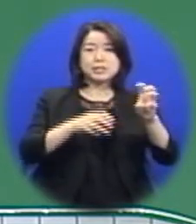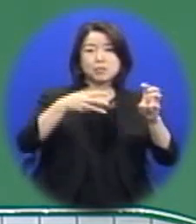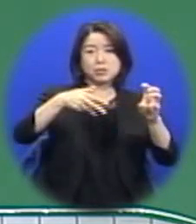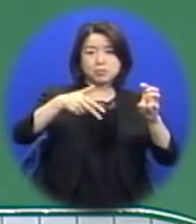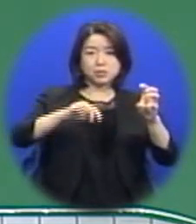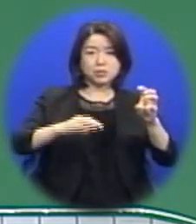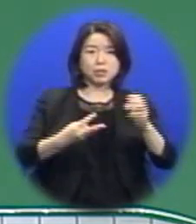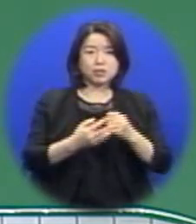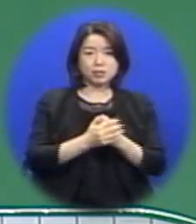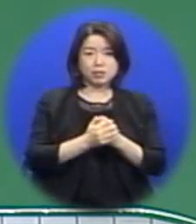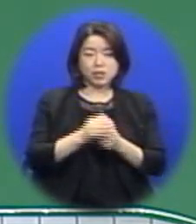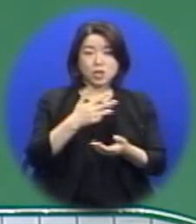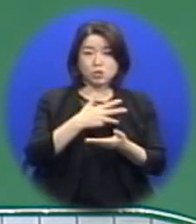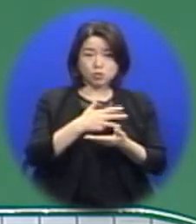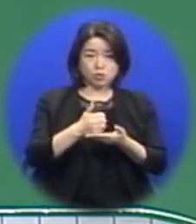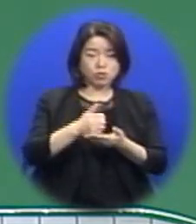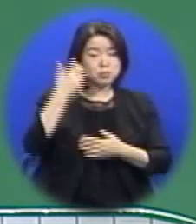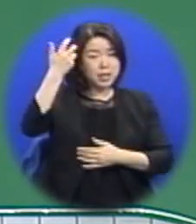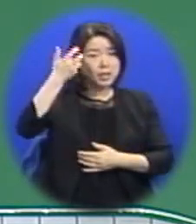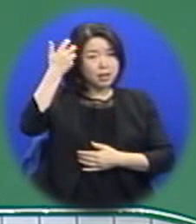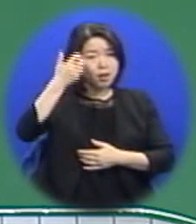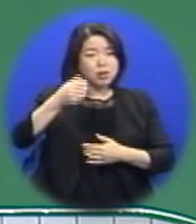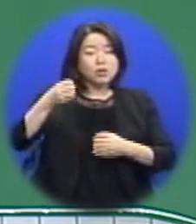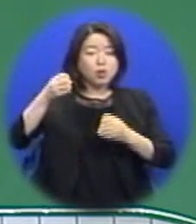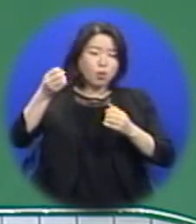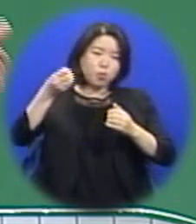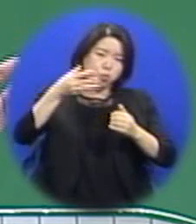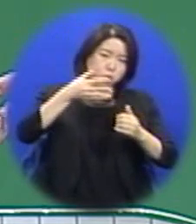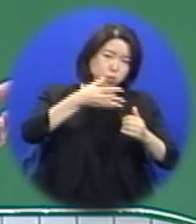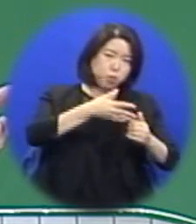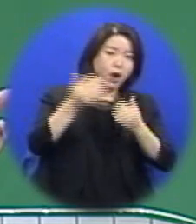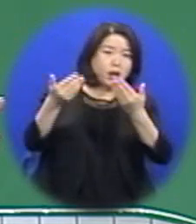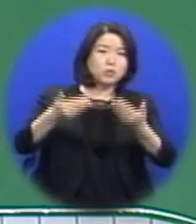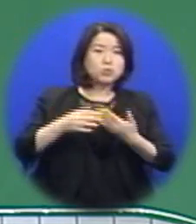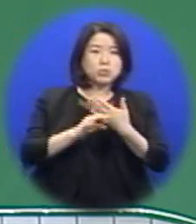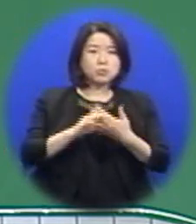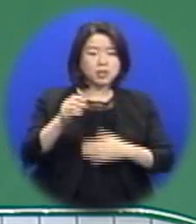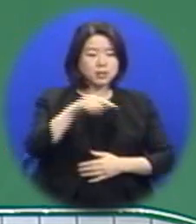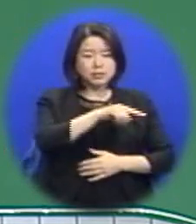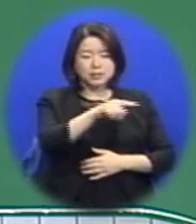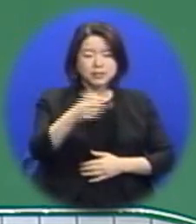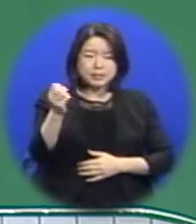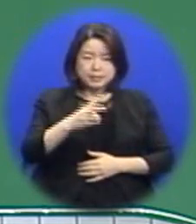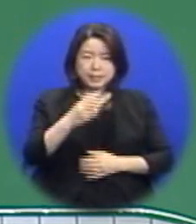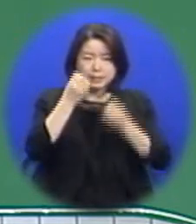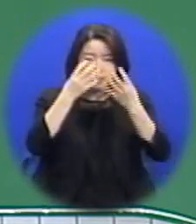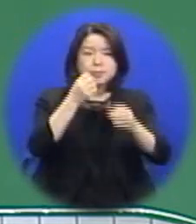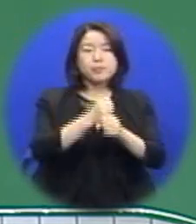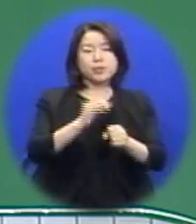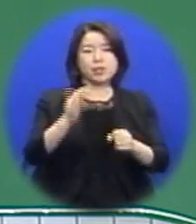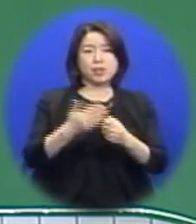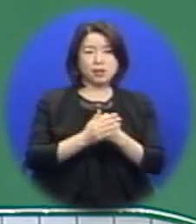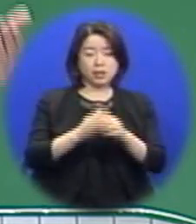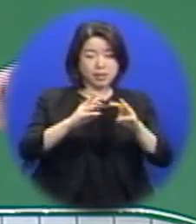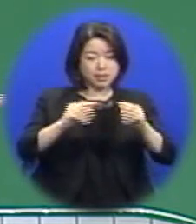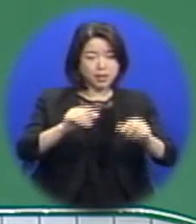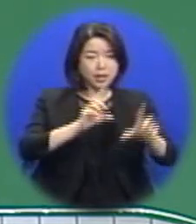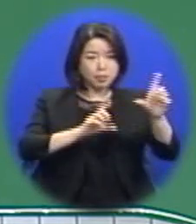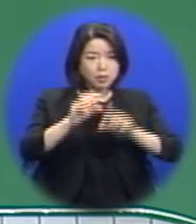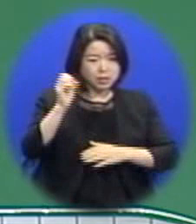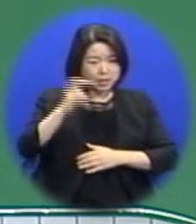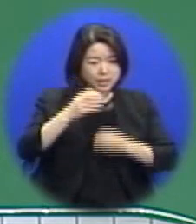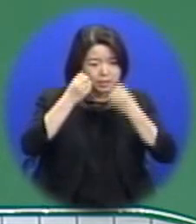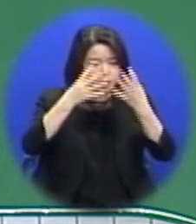주님께서 주님의 영을 불어넣으시면 그들이 다시 창조됩니다. 주님께서는 땅의 모습을 다시 새롭게